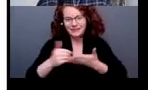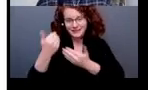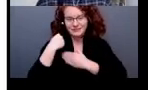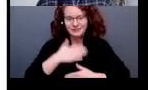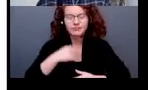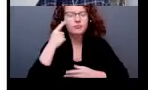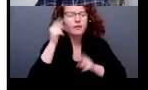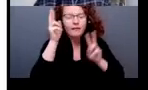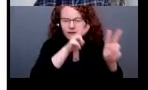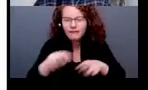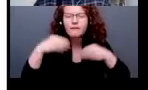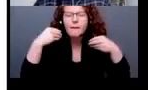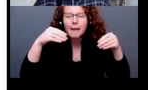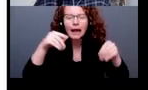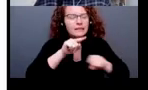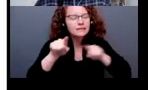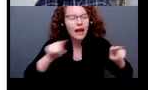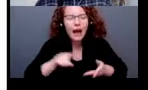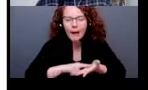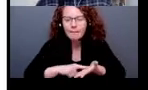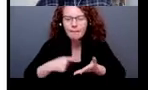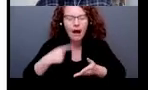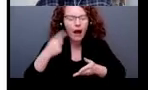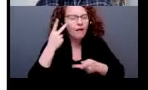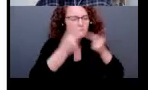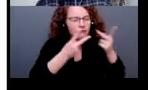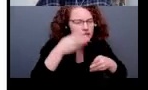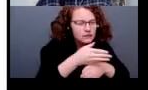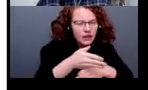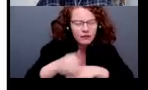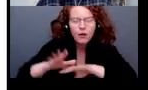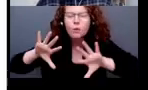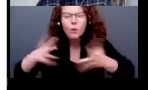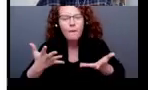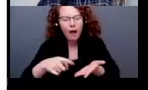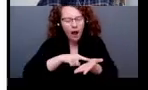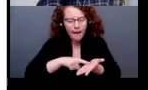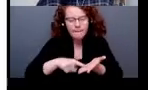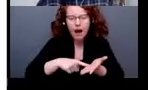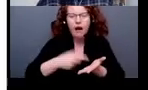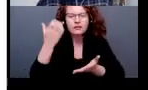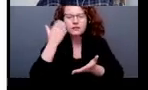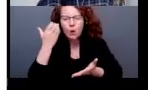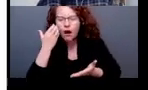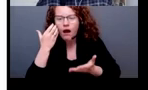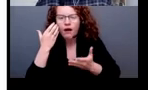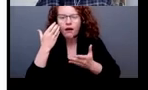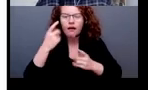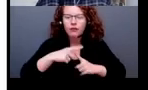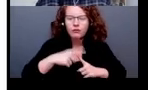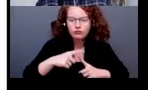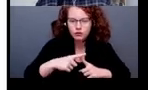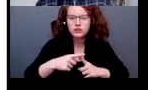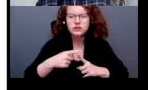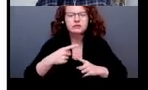espaces de réparation, les événements aussi en lien avec la réparation d'objets numériques en Suisse, dans différentes